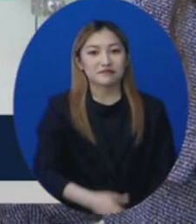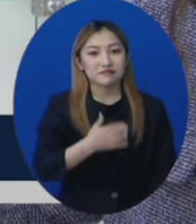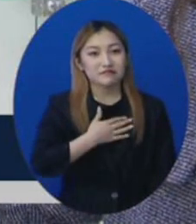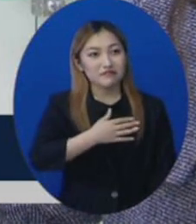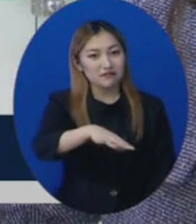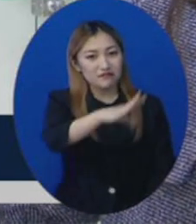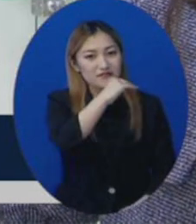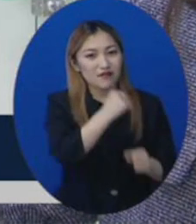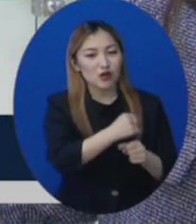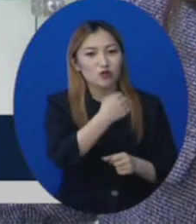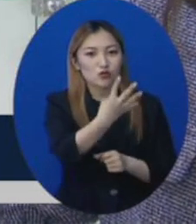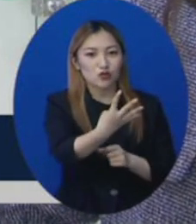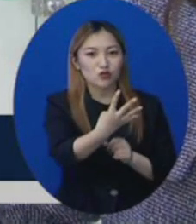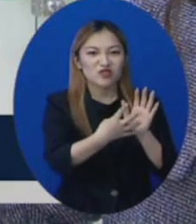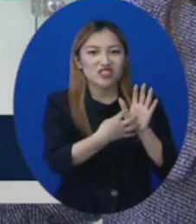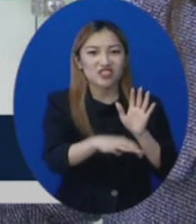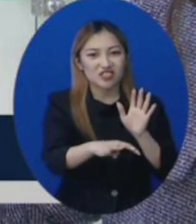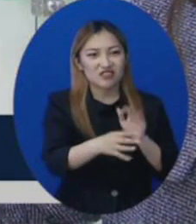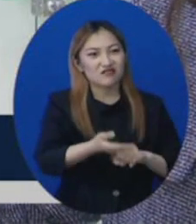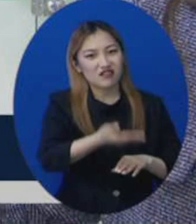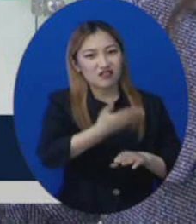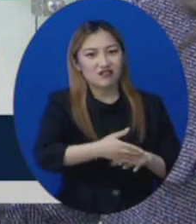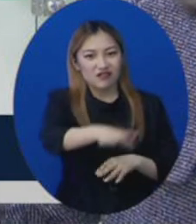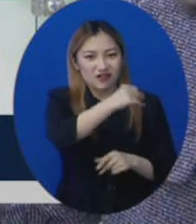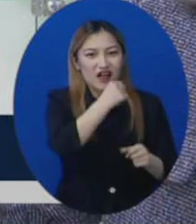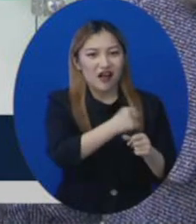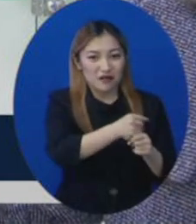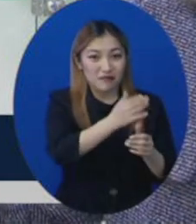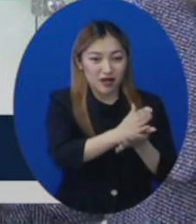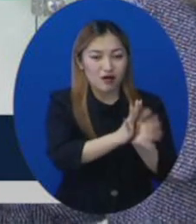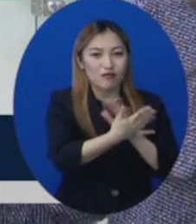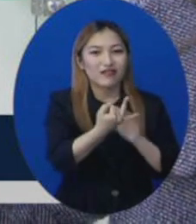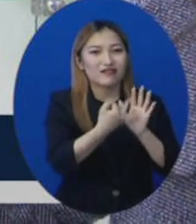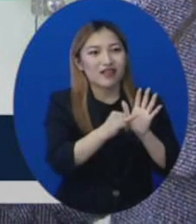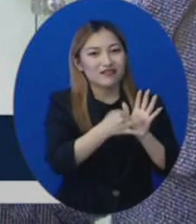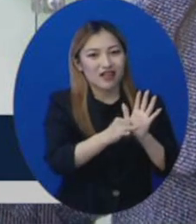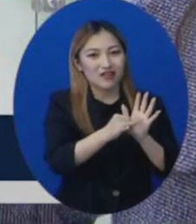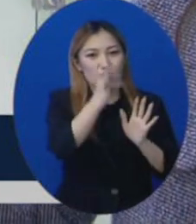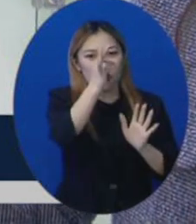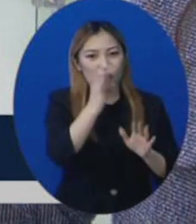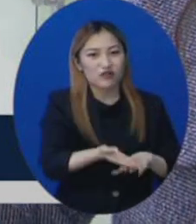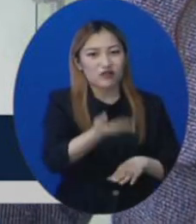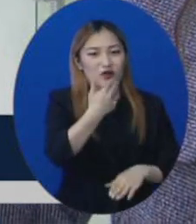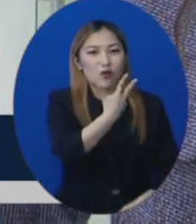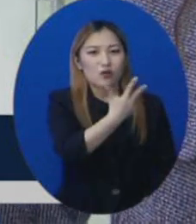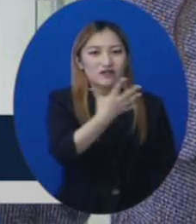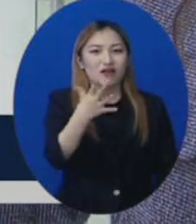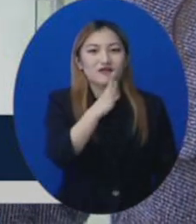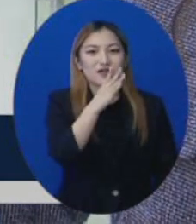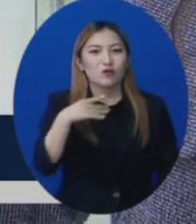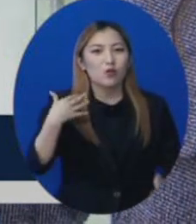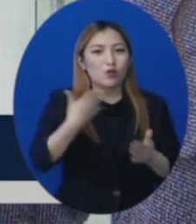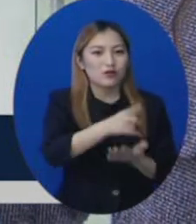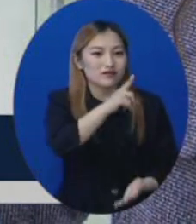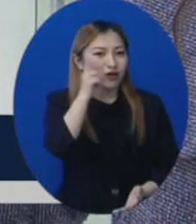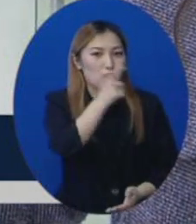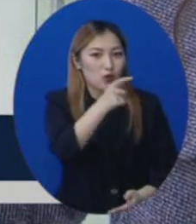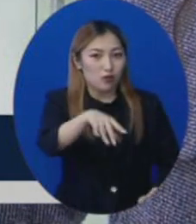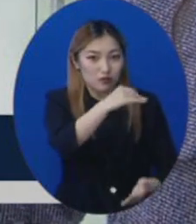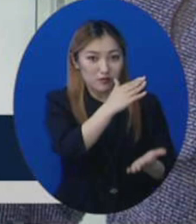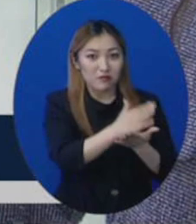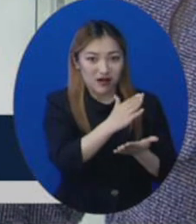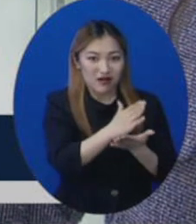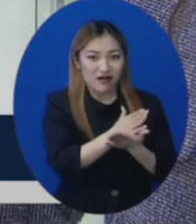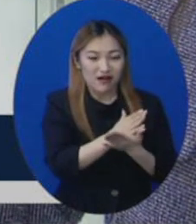490 гаруй ажилтнаа нийт ажилчдын 70-аас дээш хувь нь дандаа 35% залуучууд байдаг. Тэгээ манай ажилтныг